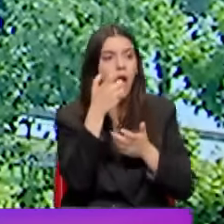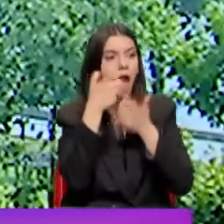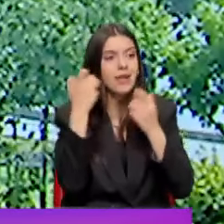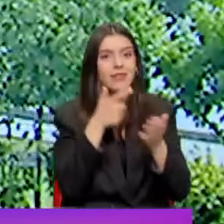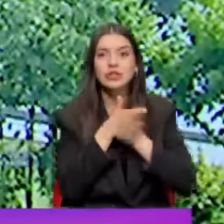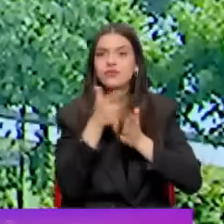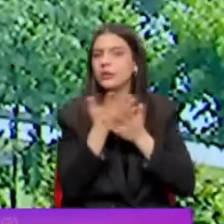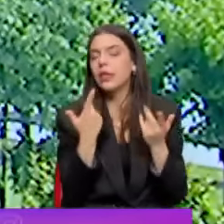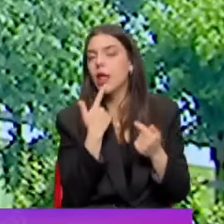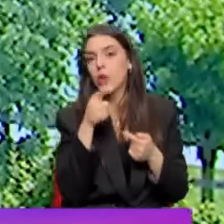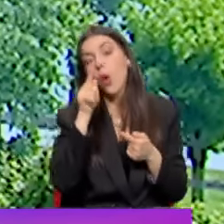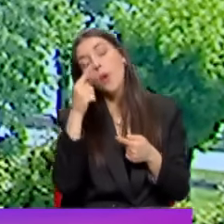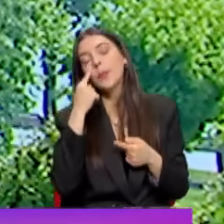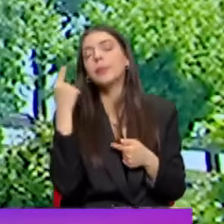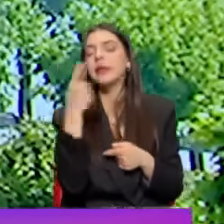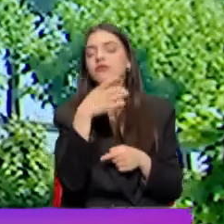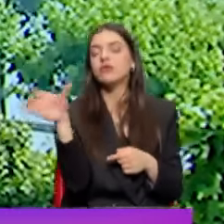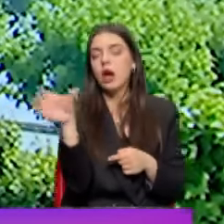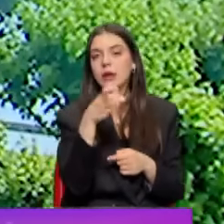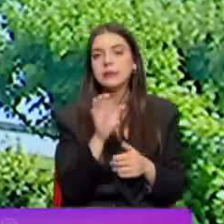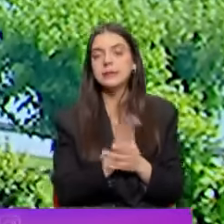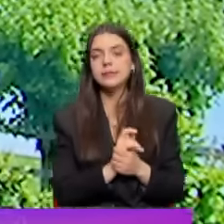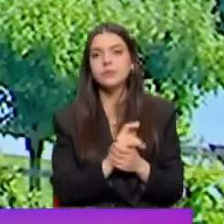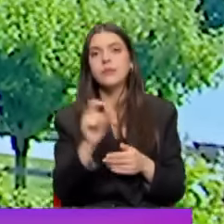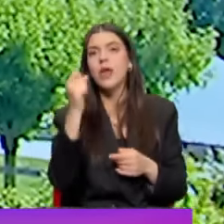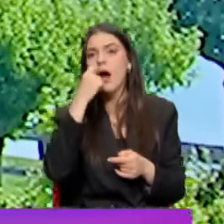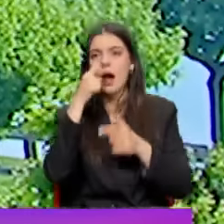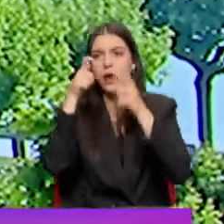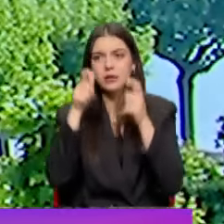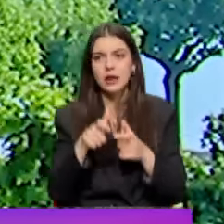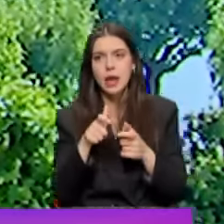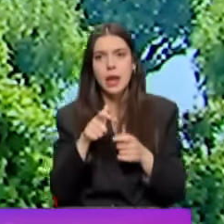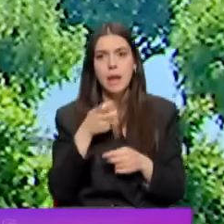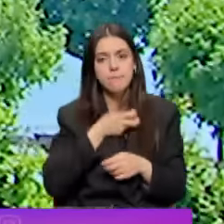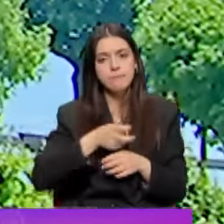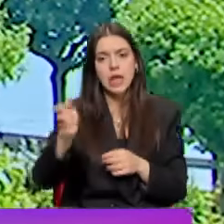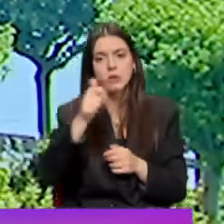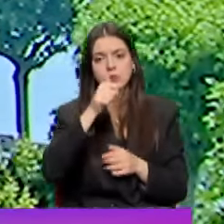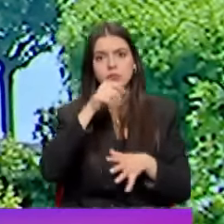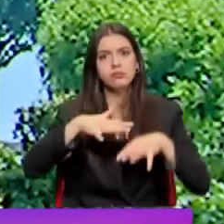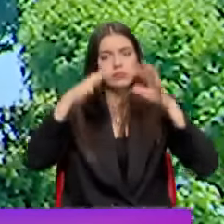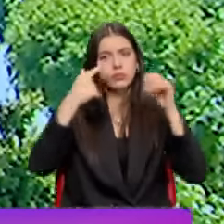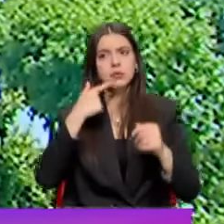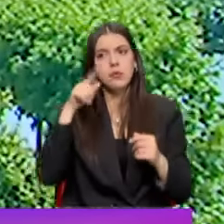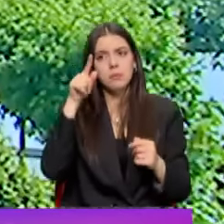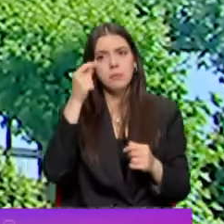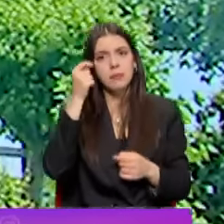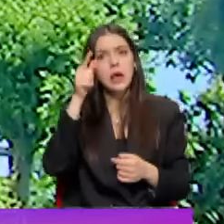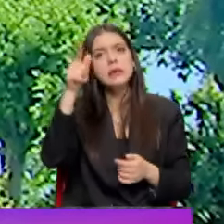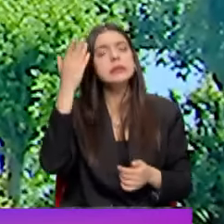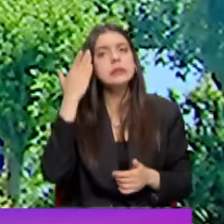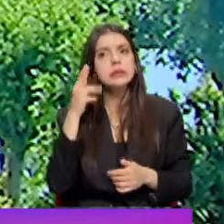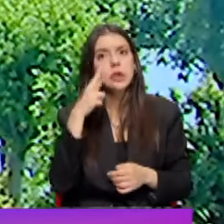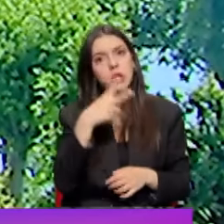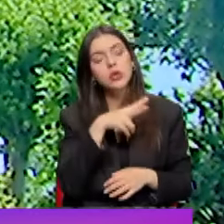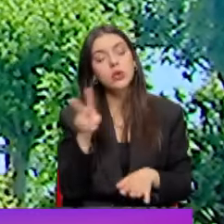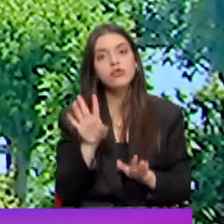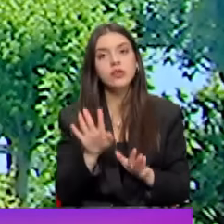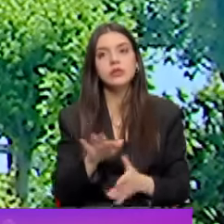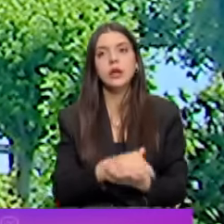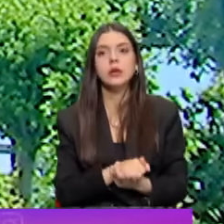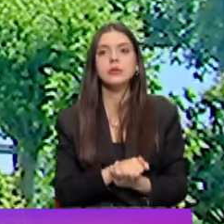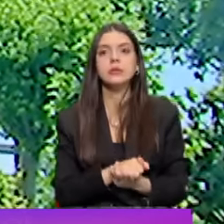durumda onu ekrana taşıyacağız Ankara'da Metroyu su basmış diyorlar biraz o görüntüleri ekrana taşımak